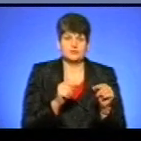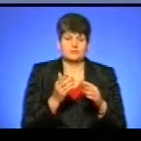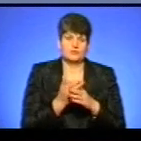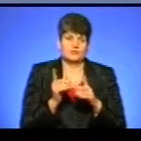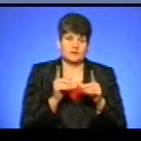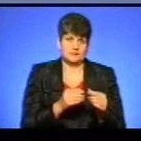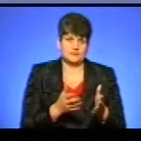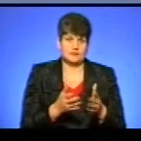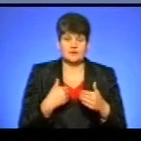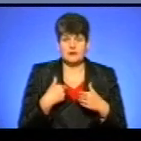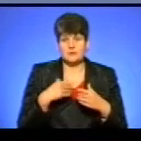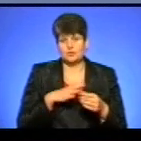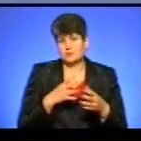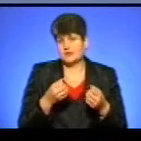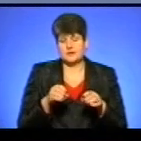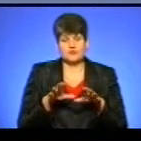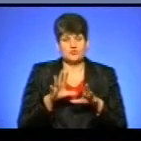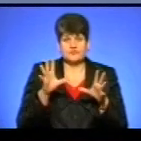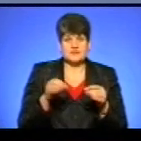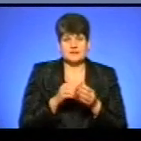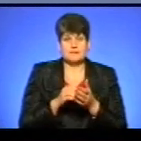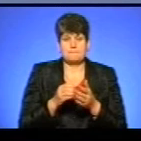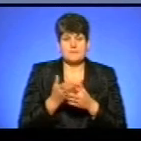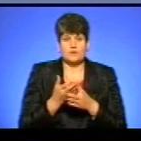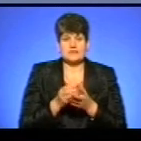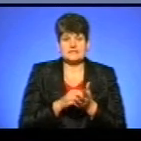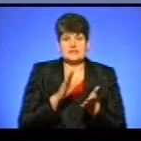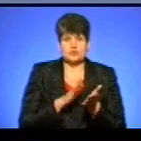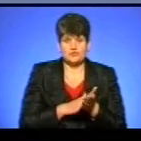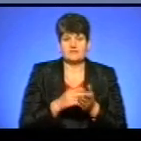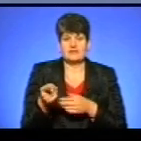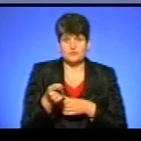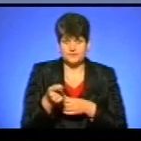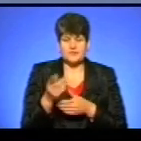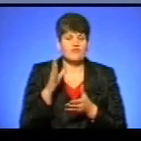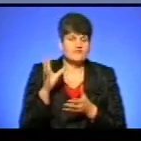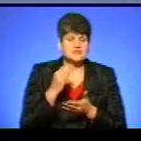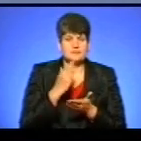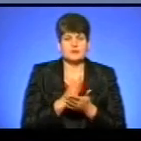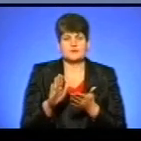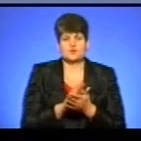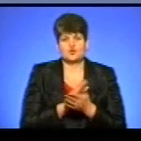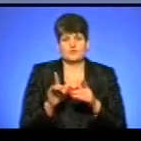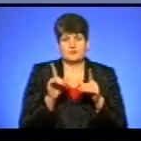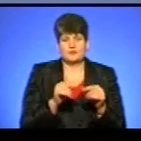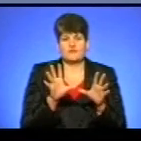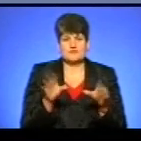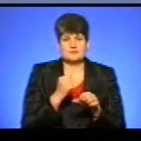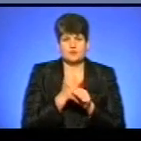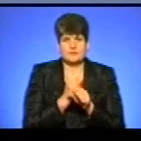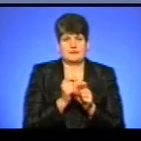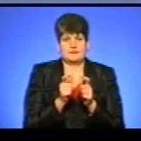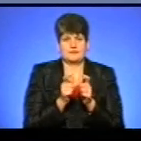рішення, що всі пільговики, які зареєстровані в управлінні соціального забезпечення міста Тернополя, всі мають безкоштовний проїзд. Їм всім зробили безкоштовну